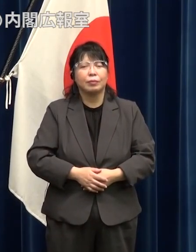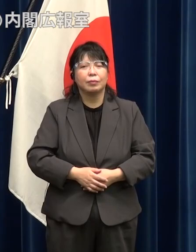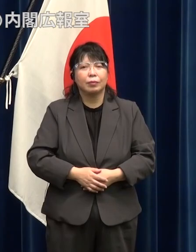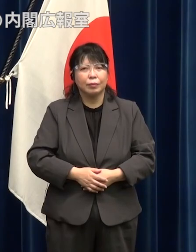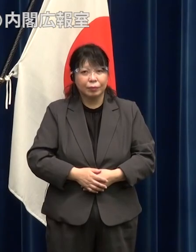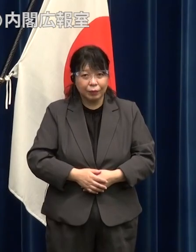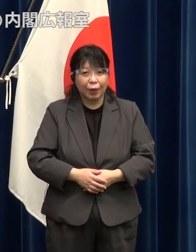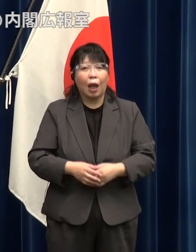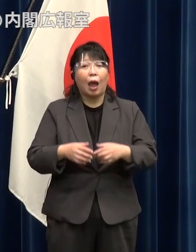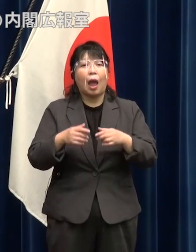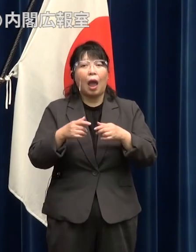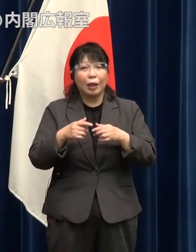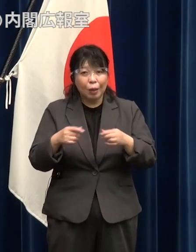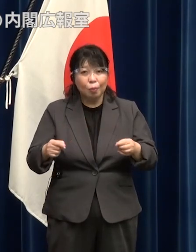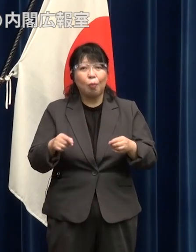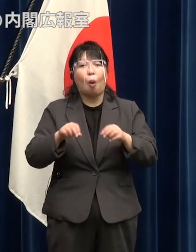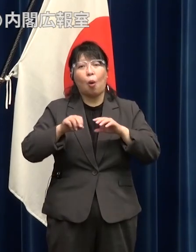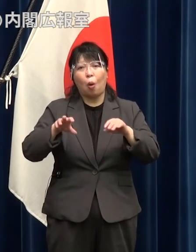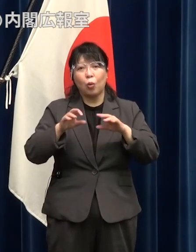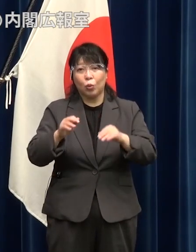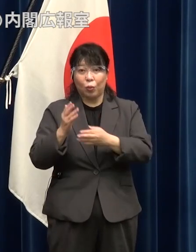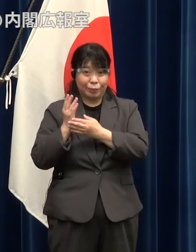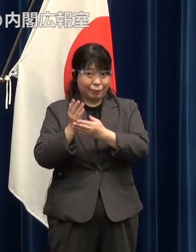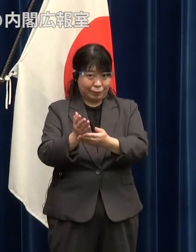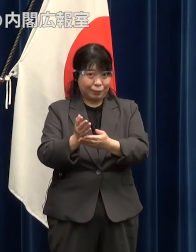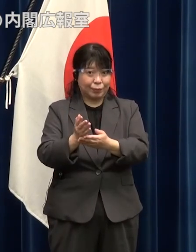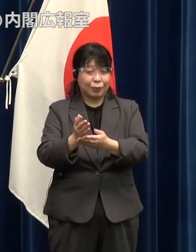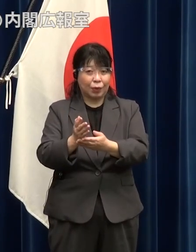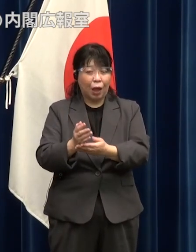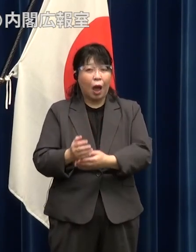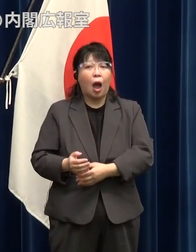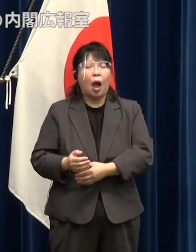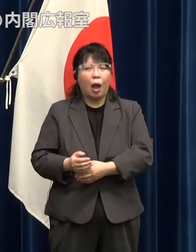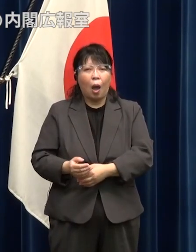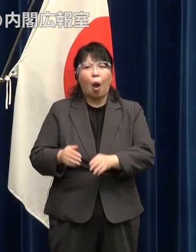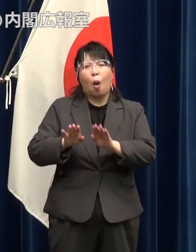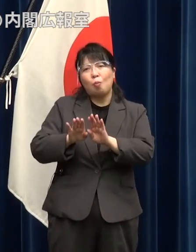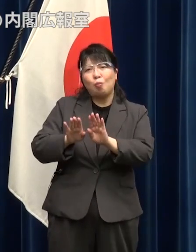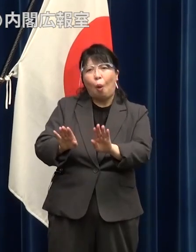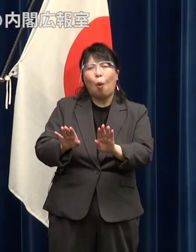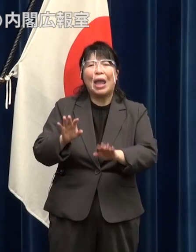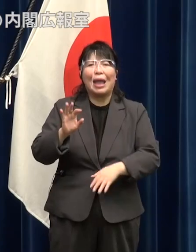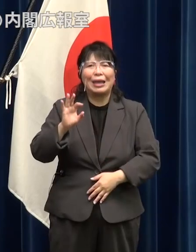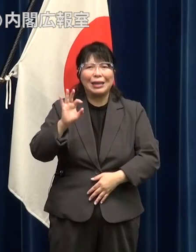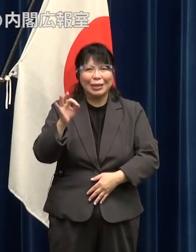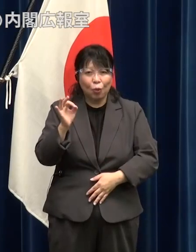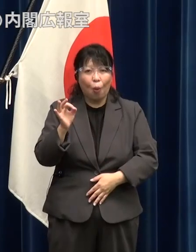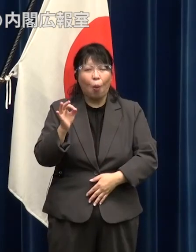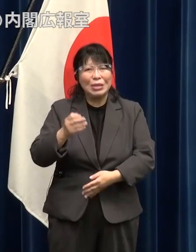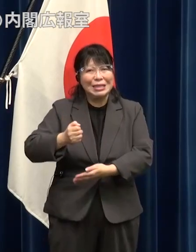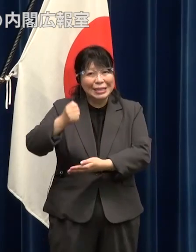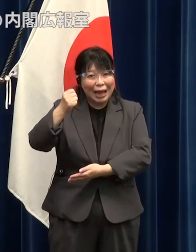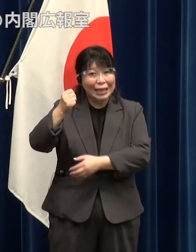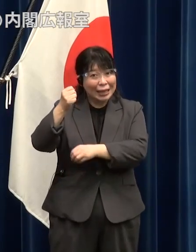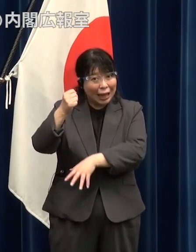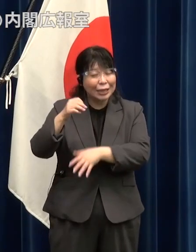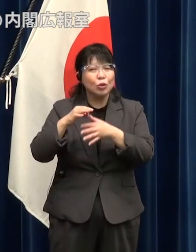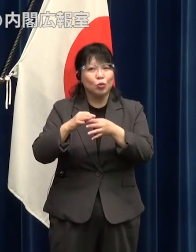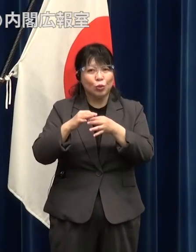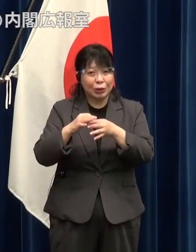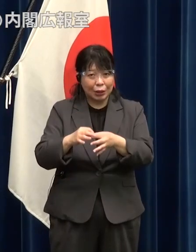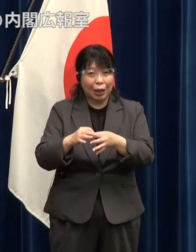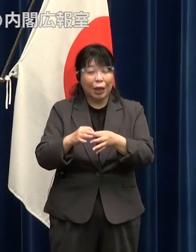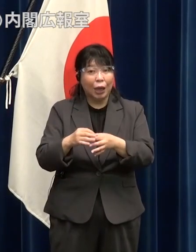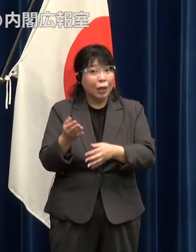ん。 日本放送畑中と申します。防衛費の財源について伺います。先ほど総理は増税が目